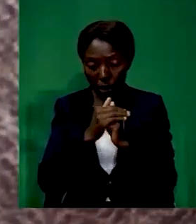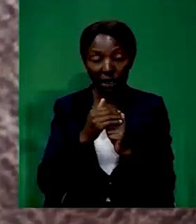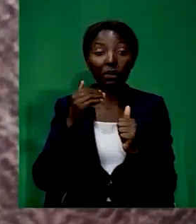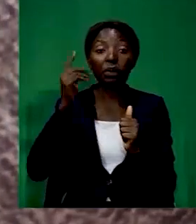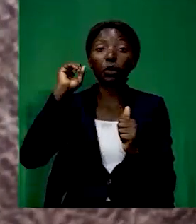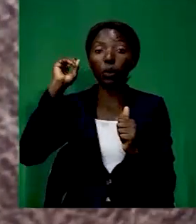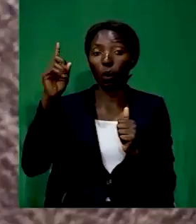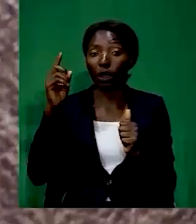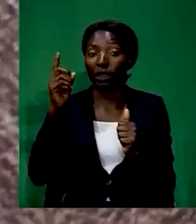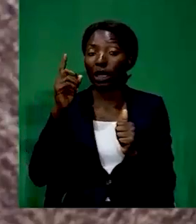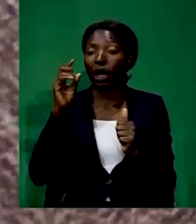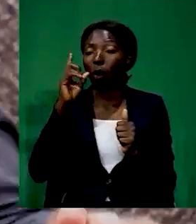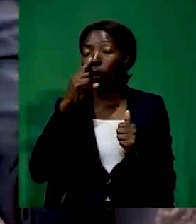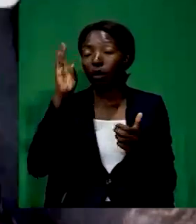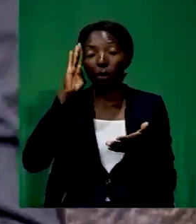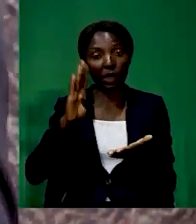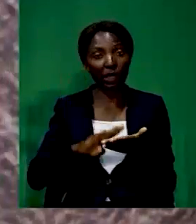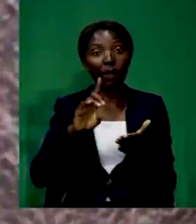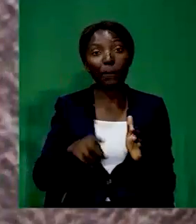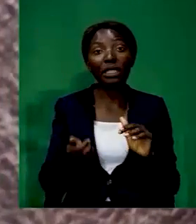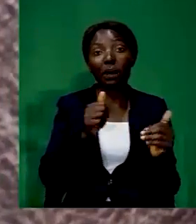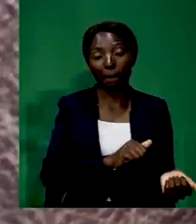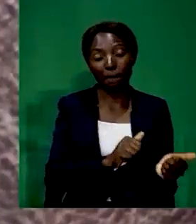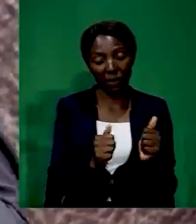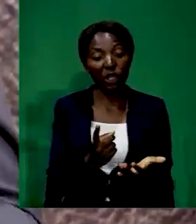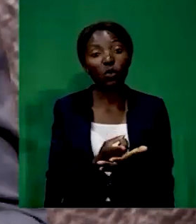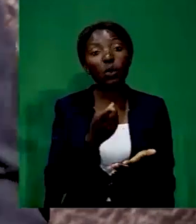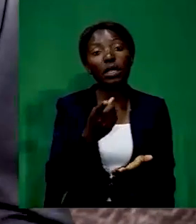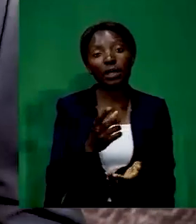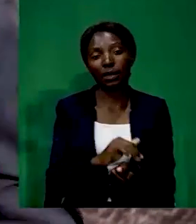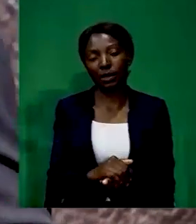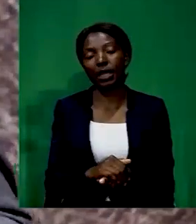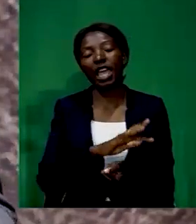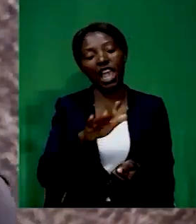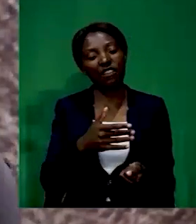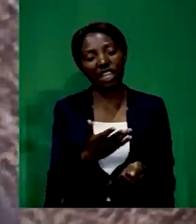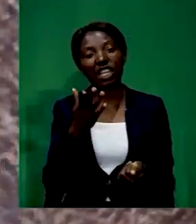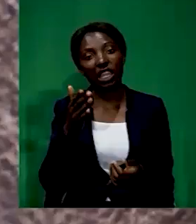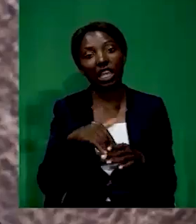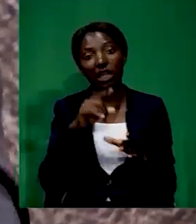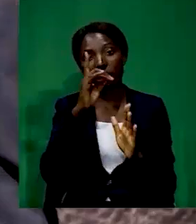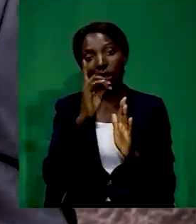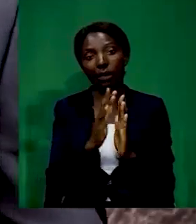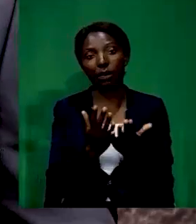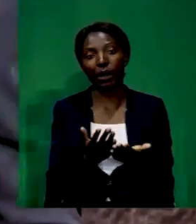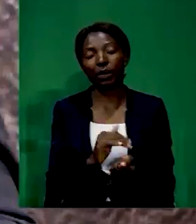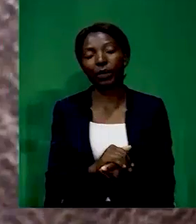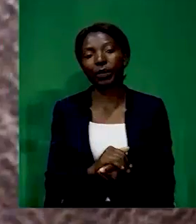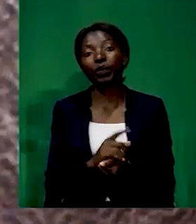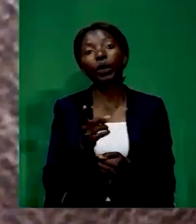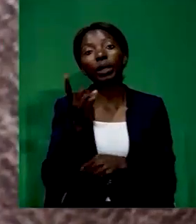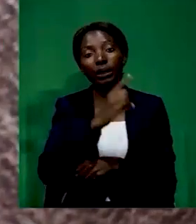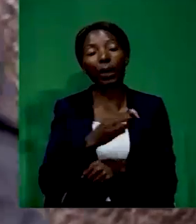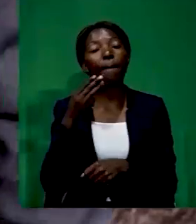mari anochikudza kuti waoda kubhabhatidzwa abva uchiona manje. Unodai, wodai, wodai zvese zviri mukati meshoko rake. Saka nerimwe